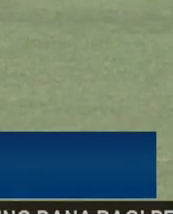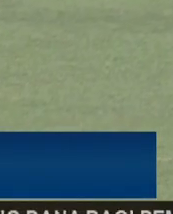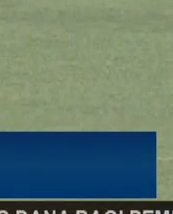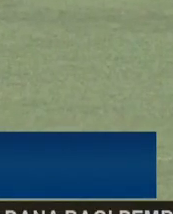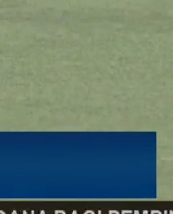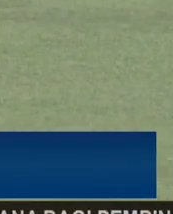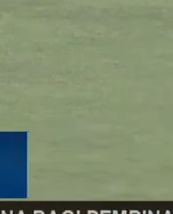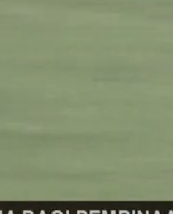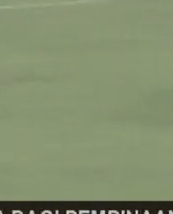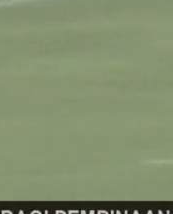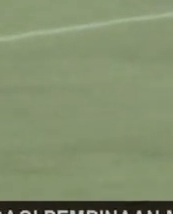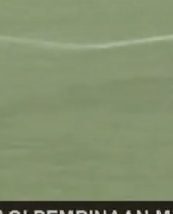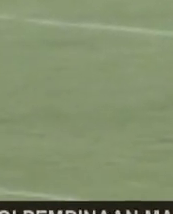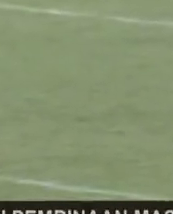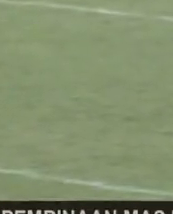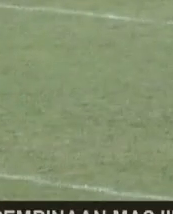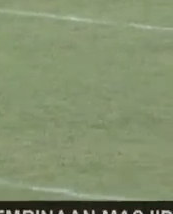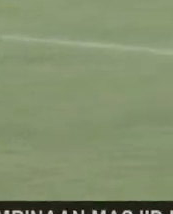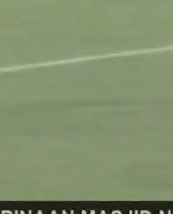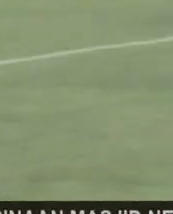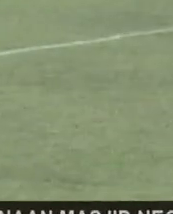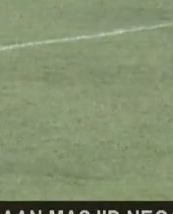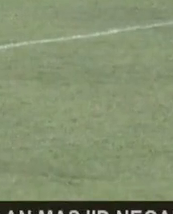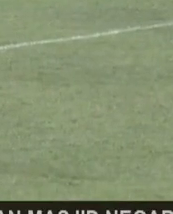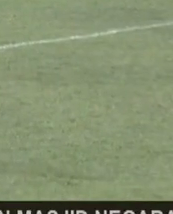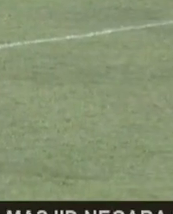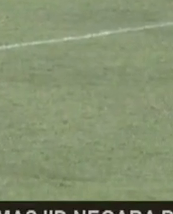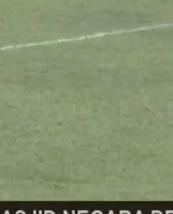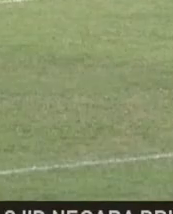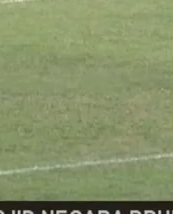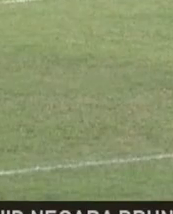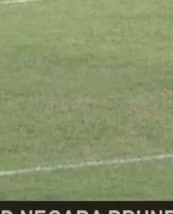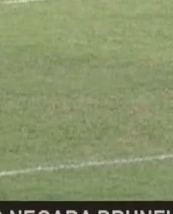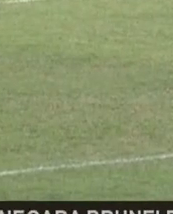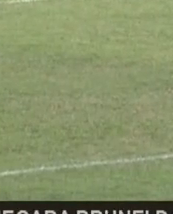kemenangan 4-1 PSB apabila menjaringkan gol pada menit